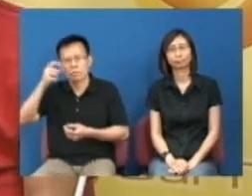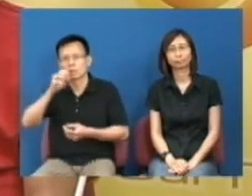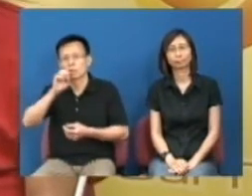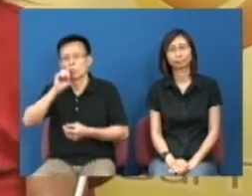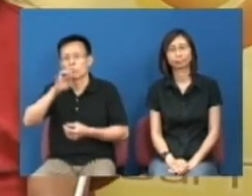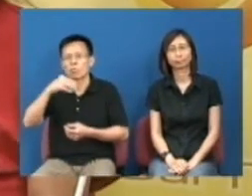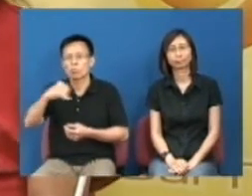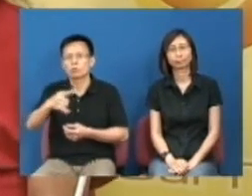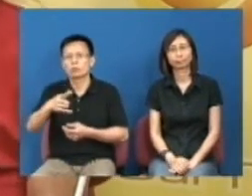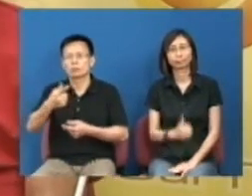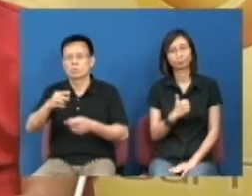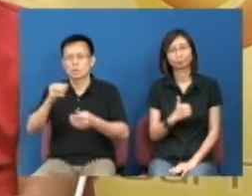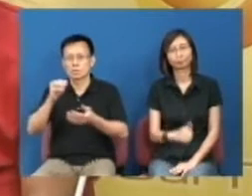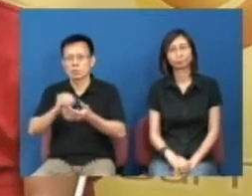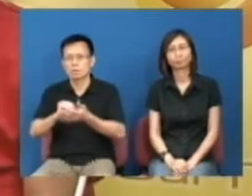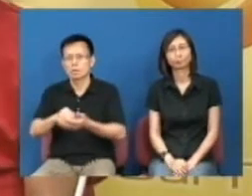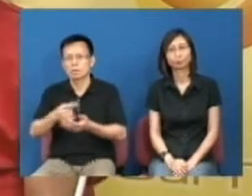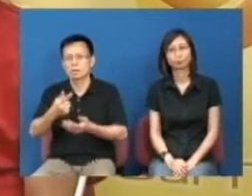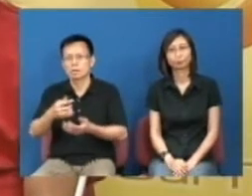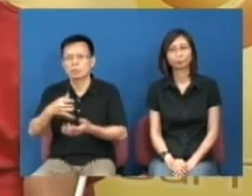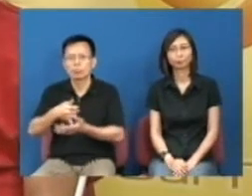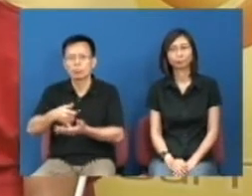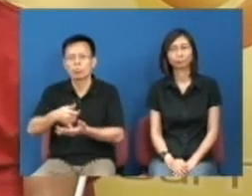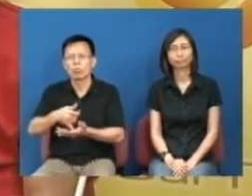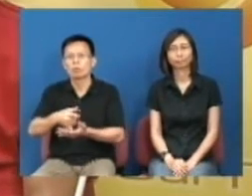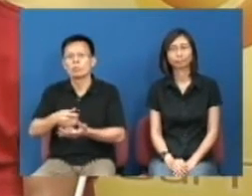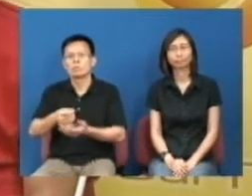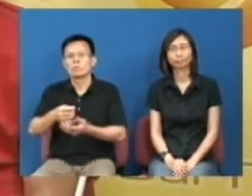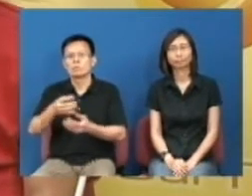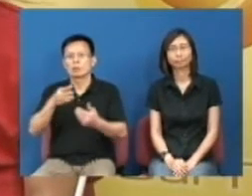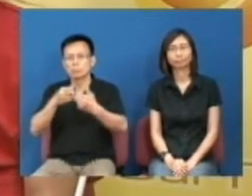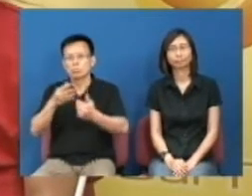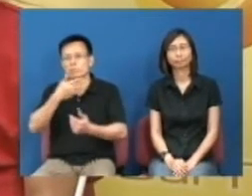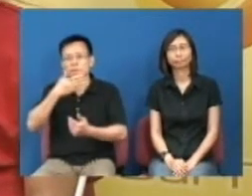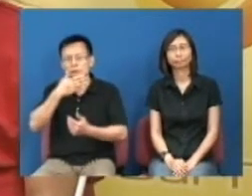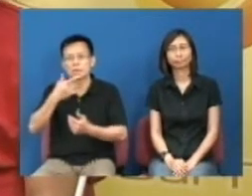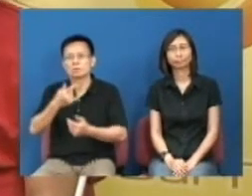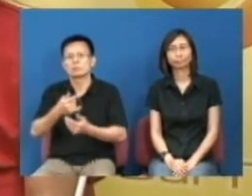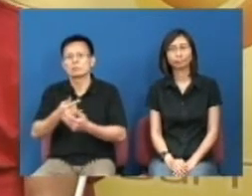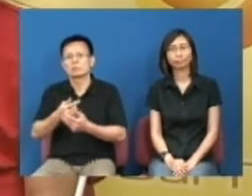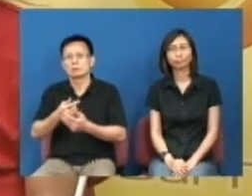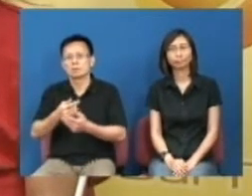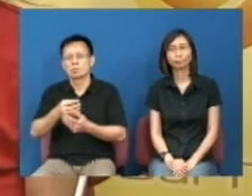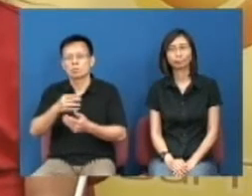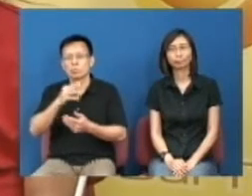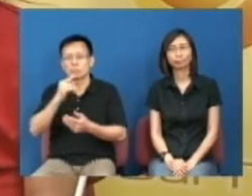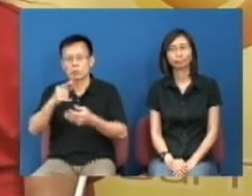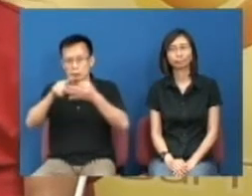候，你當然沒有威信，因為對年輕人，不要說對成年人，很簡單，你即是鄭玲潔